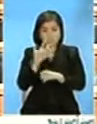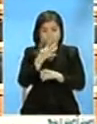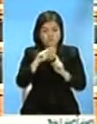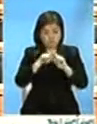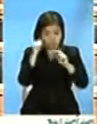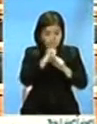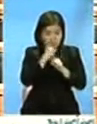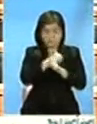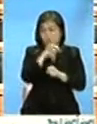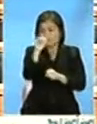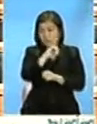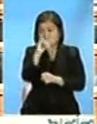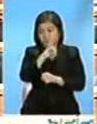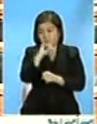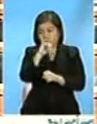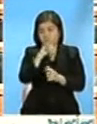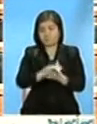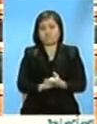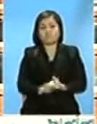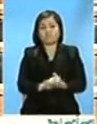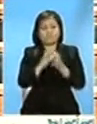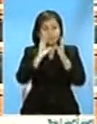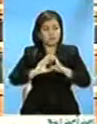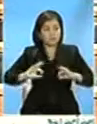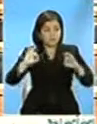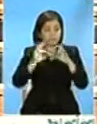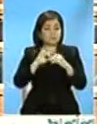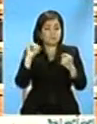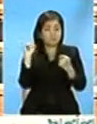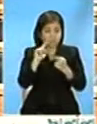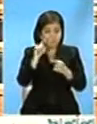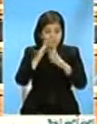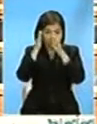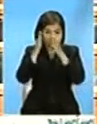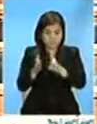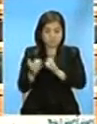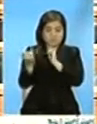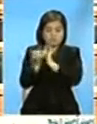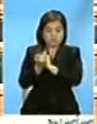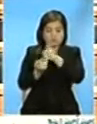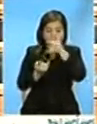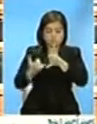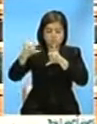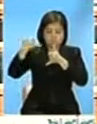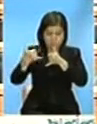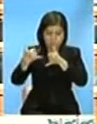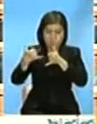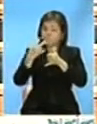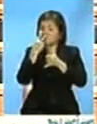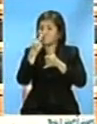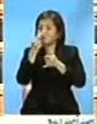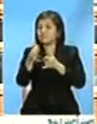ำหน้าที่ด้วยซ้ำไปความสัมพันธ์ในระหว่างคนเนี่ยท่านประธานครับท่านไปดูทุกอาชีพ